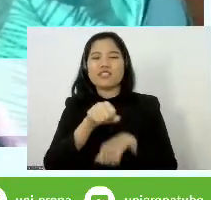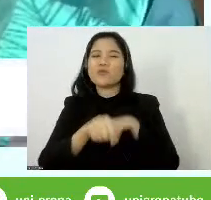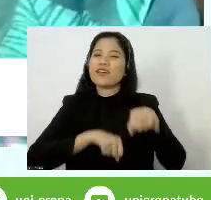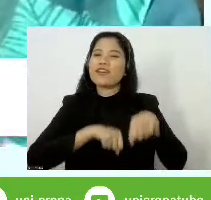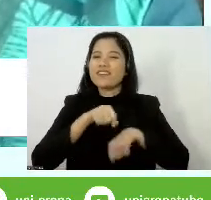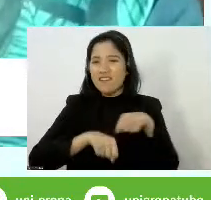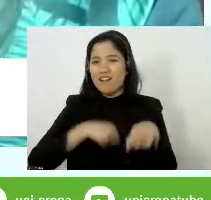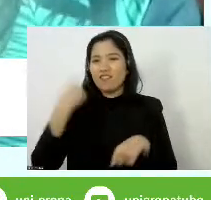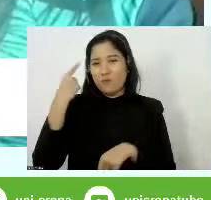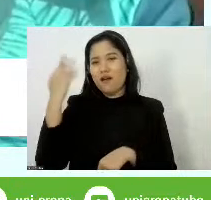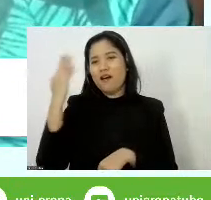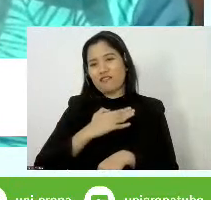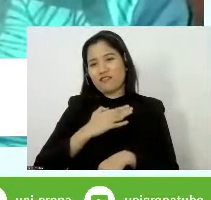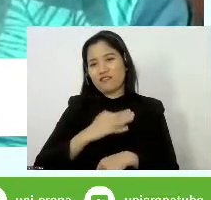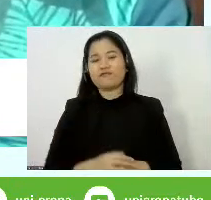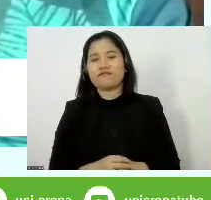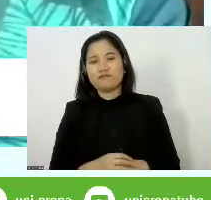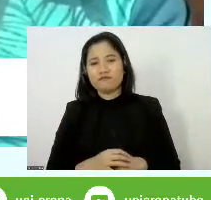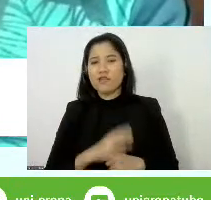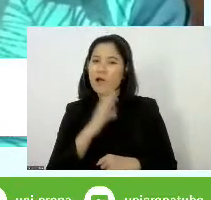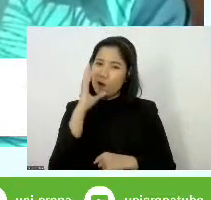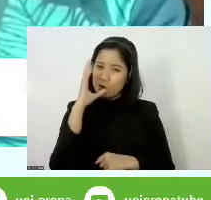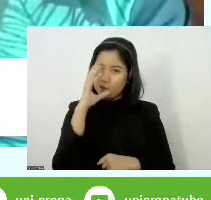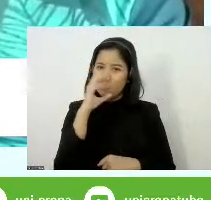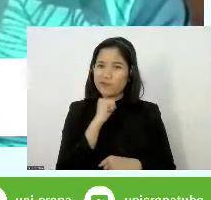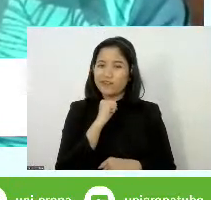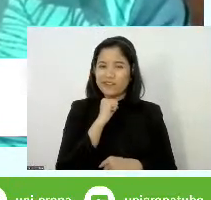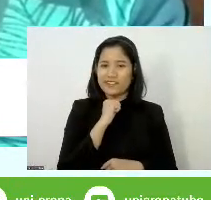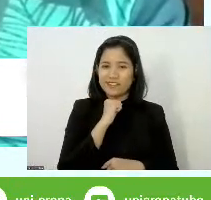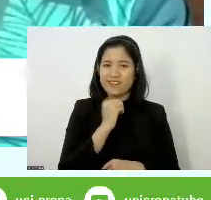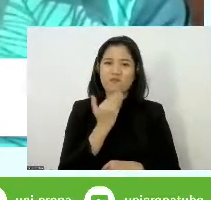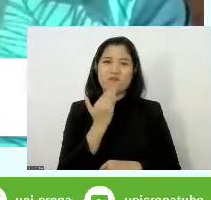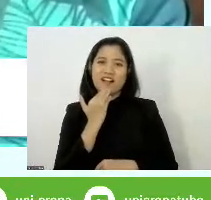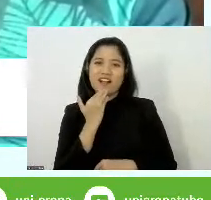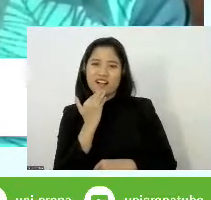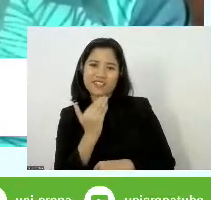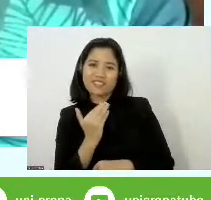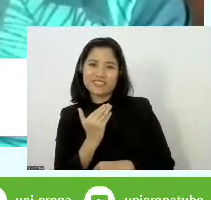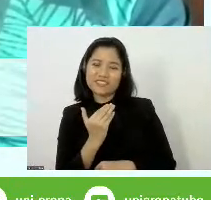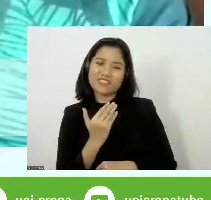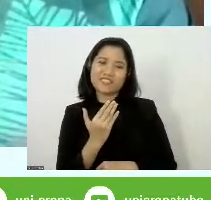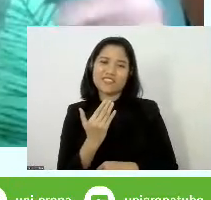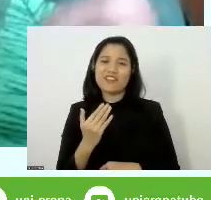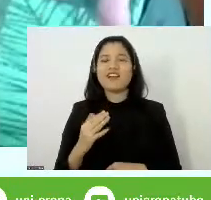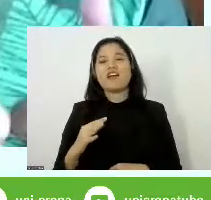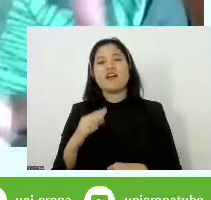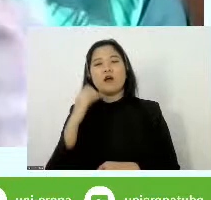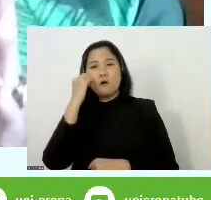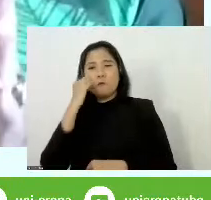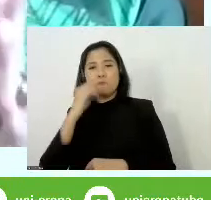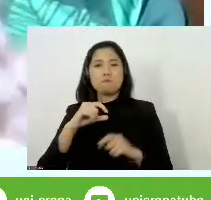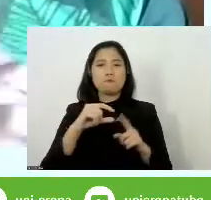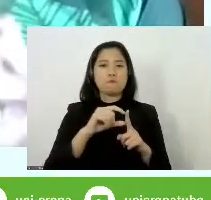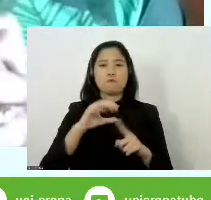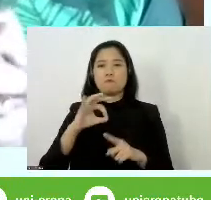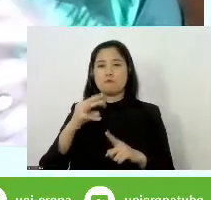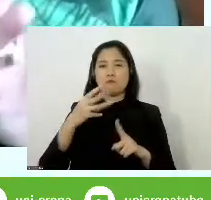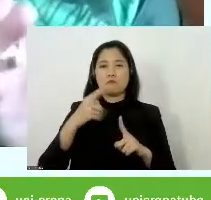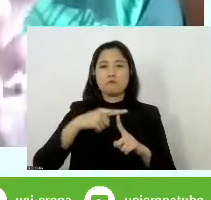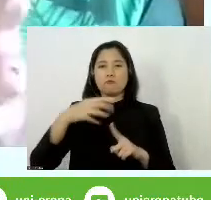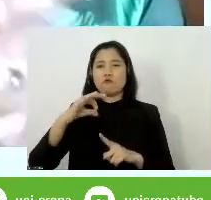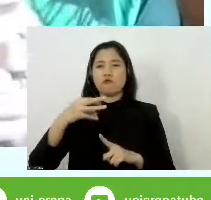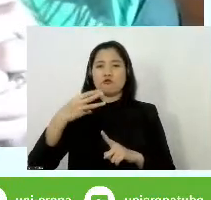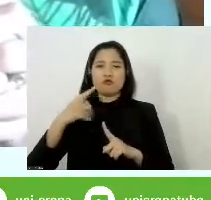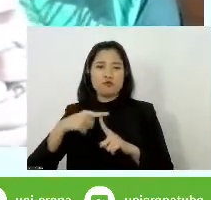sehari-hari Namin Baik terima kasih banyak untuk sharing-sharing nya om Putut mau kirim sama-sama Terima kasih